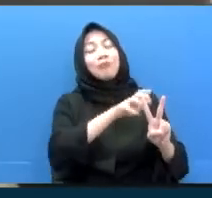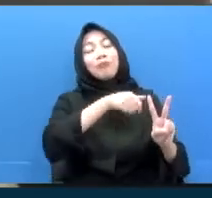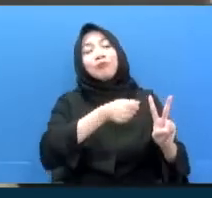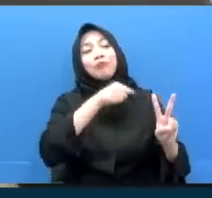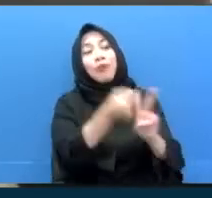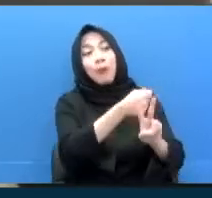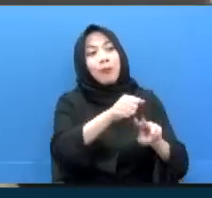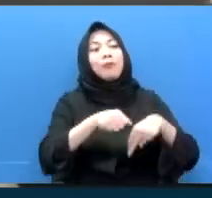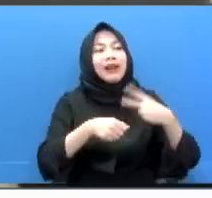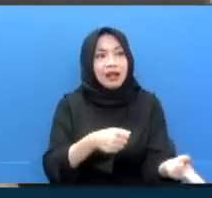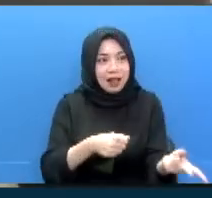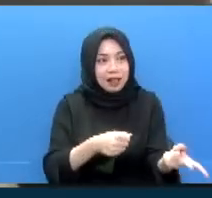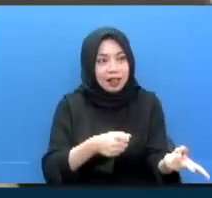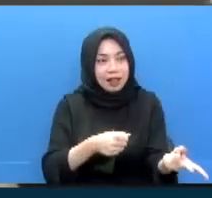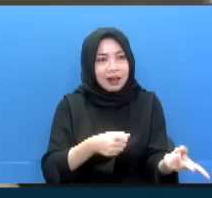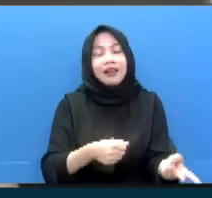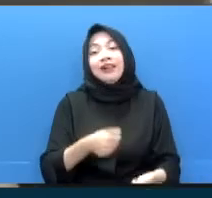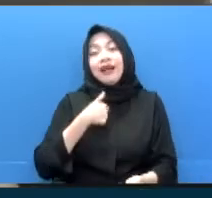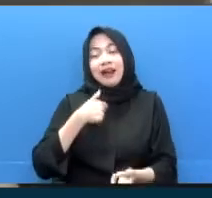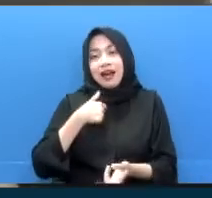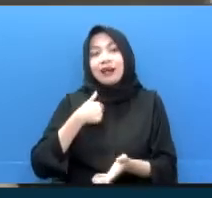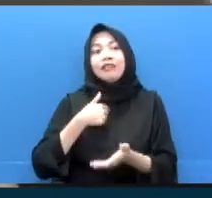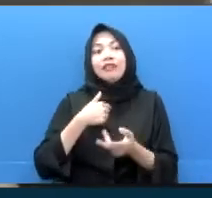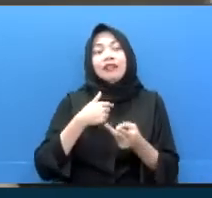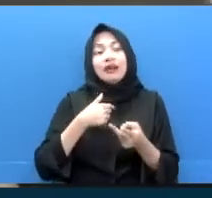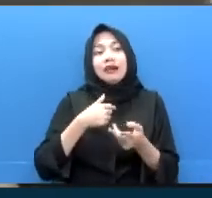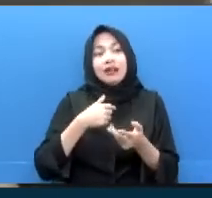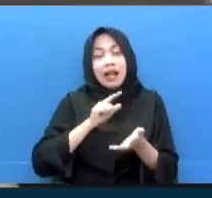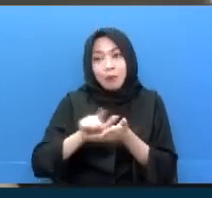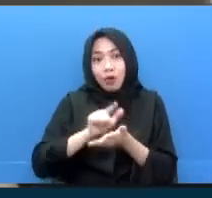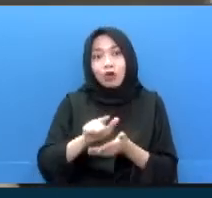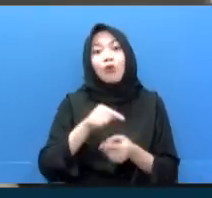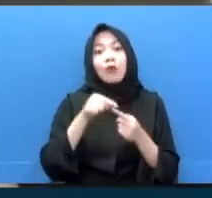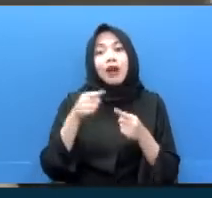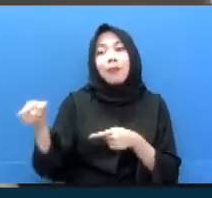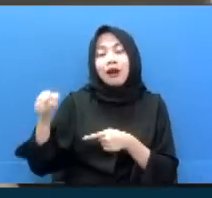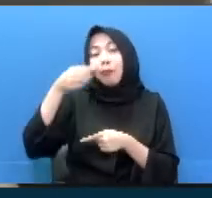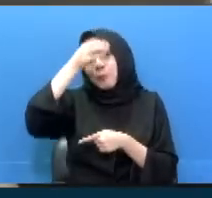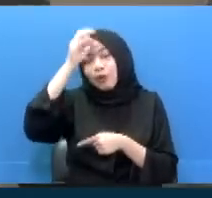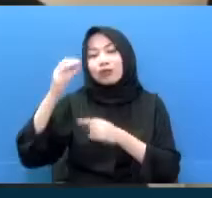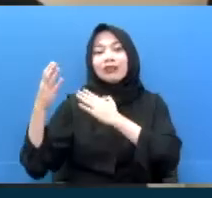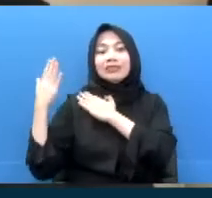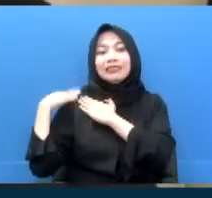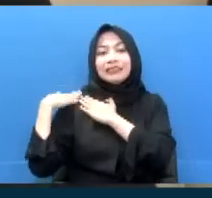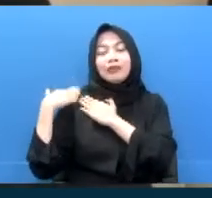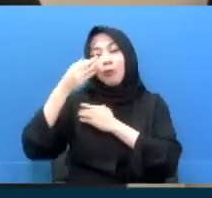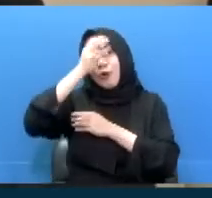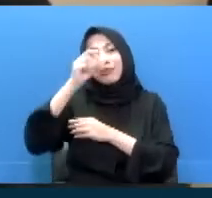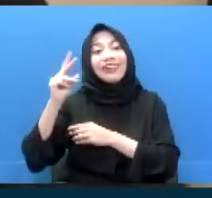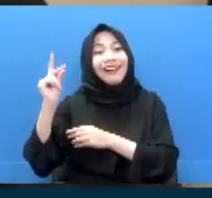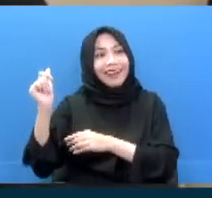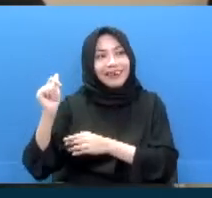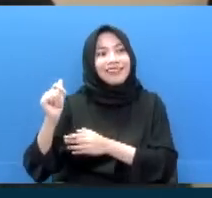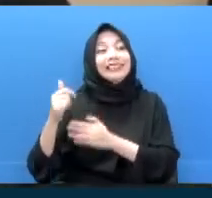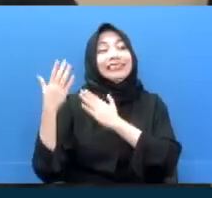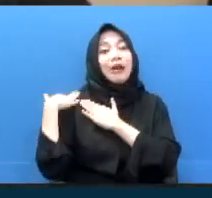laporkan adalah terkait menyangkut masalah ee wewenang ee yang dilakukan oleh Rudiana jadi ada dua hal